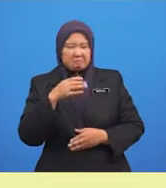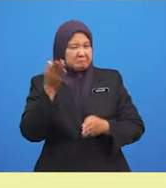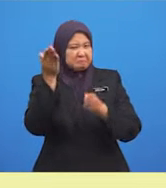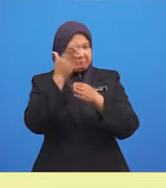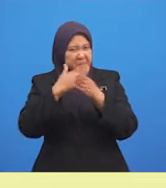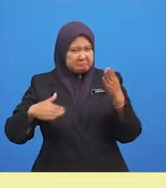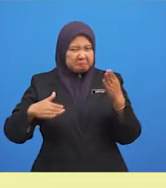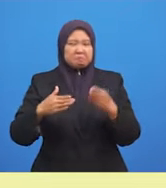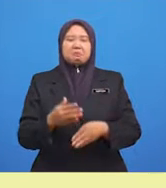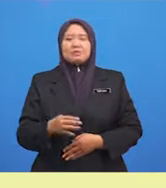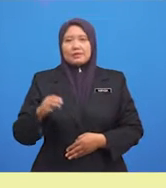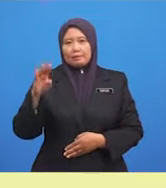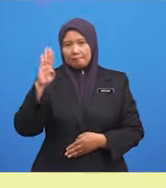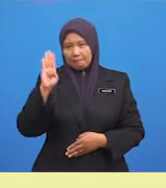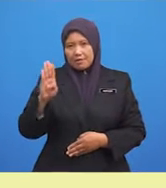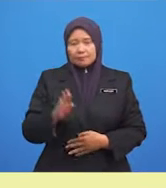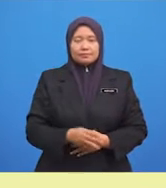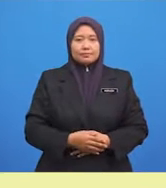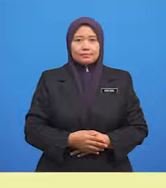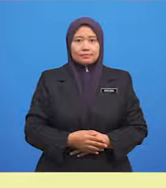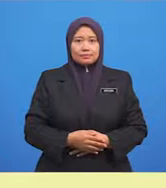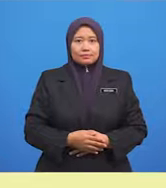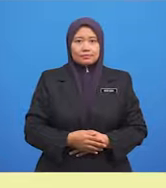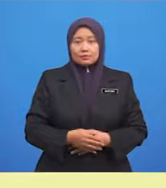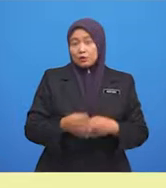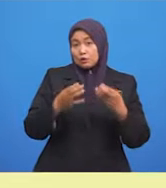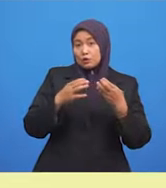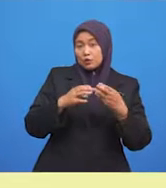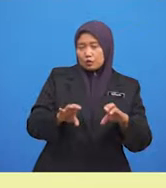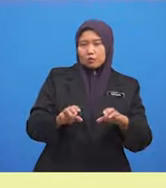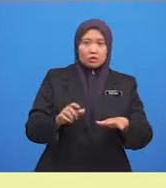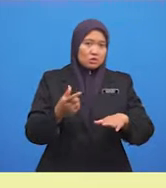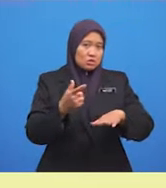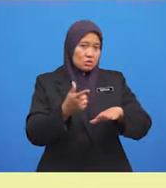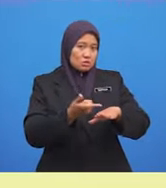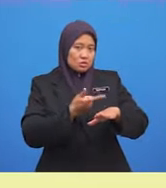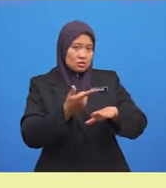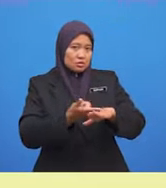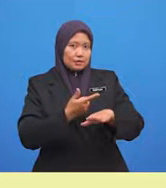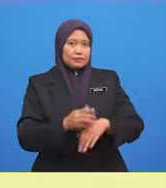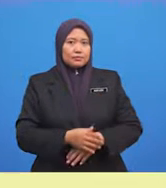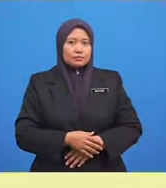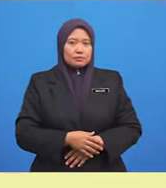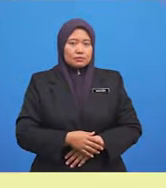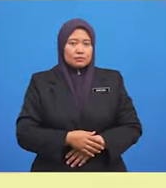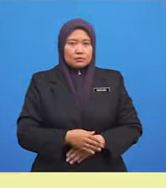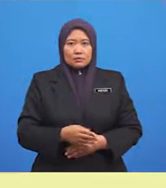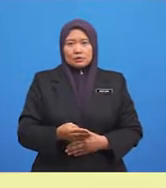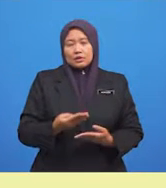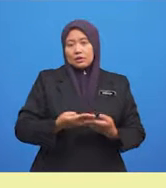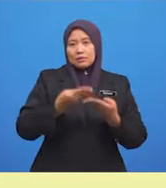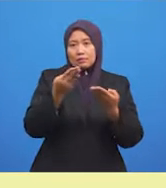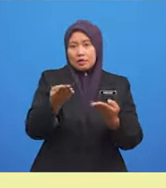Cuba murid-murid selesaikan latihan tersebut. Diberi M ialah negeri-negeri di